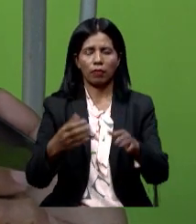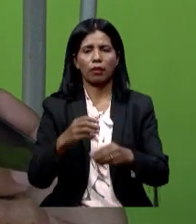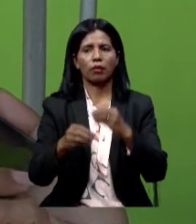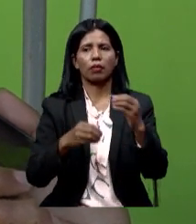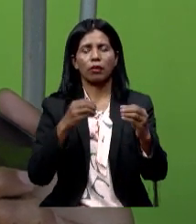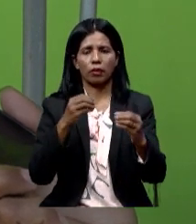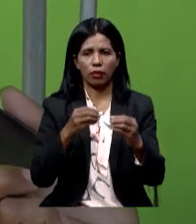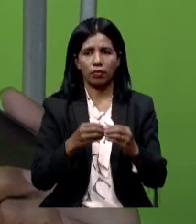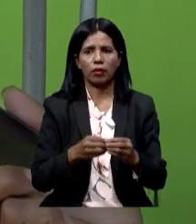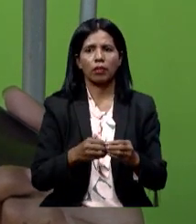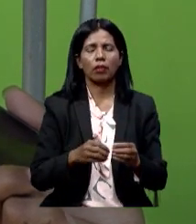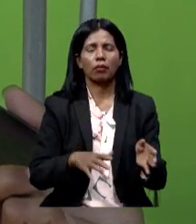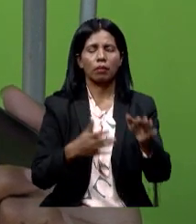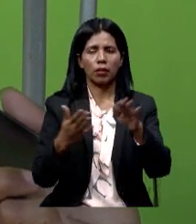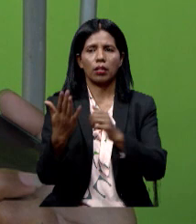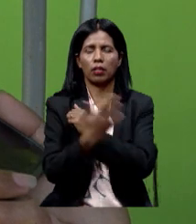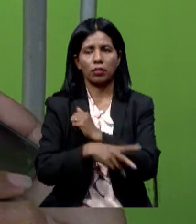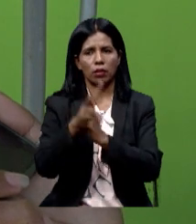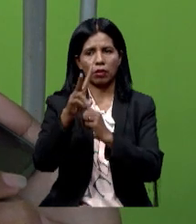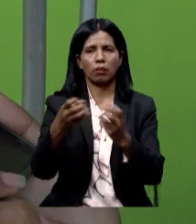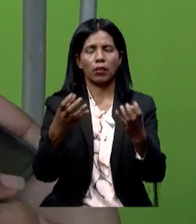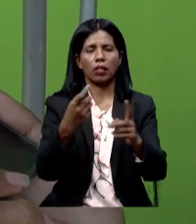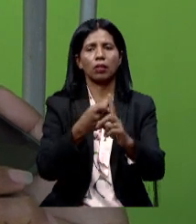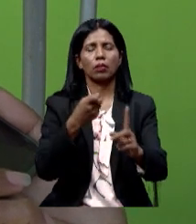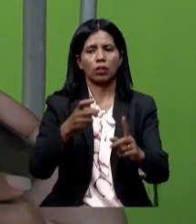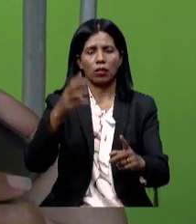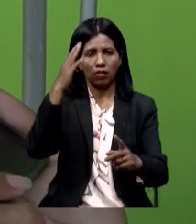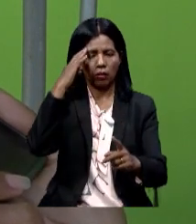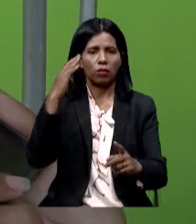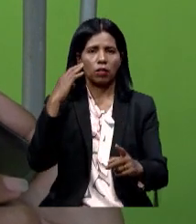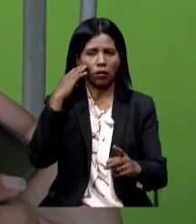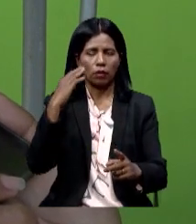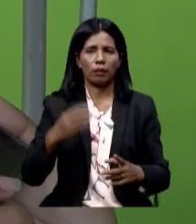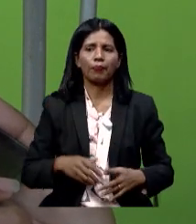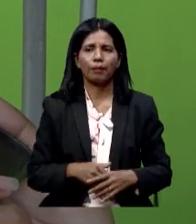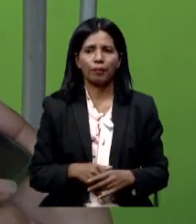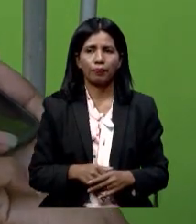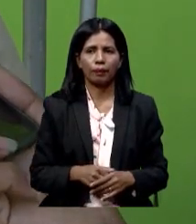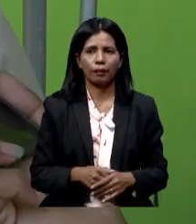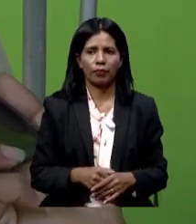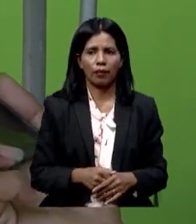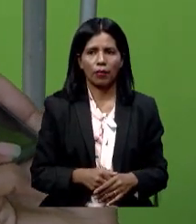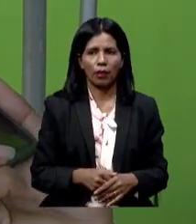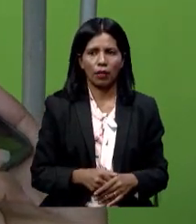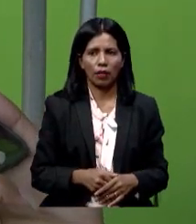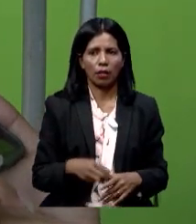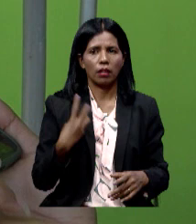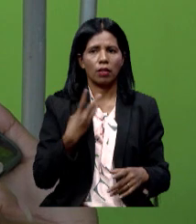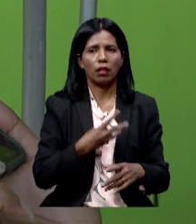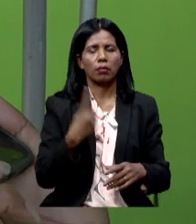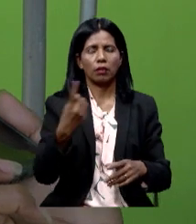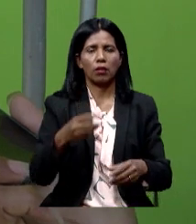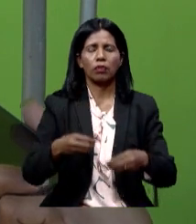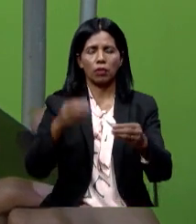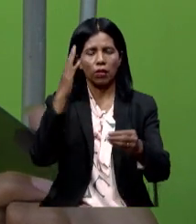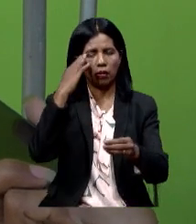kris la kombida husi na sang ruane barakli husi husi Korea ta buat de bem kami sempre fo hanu in